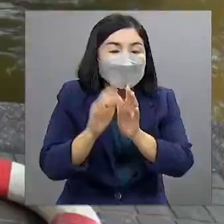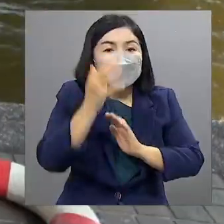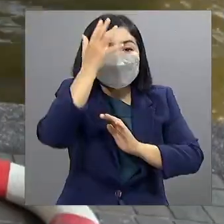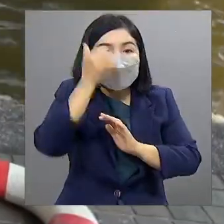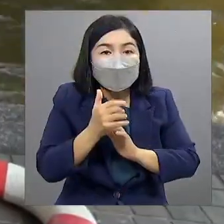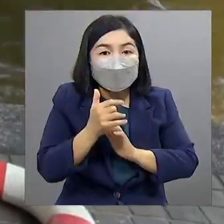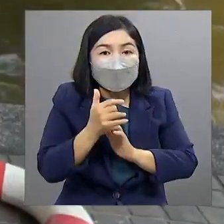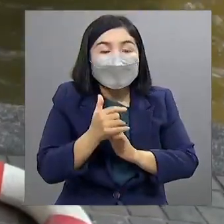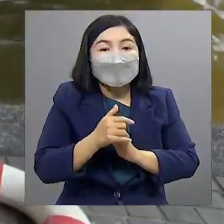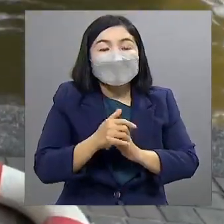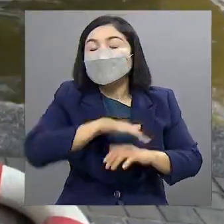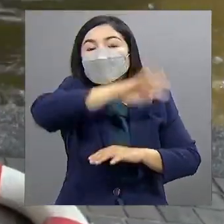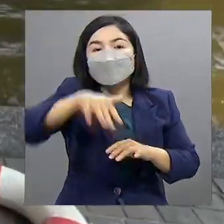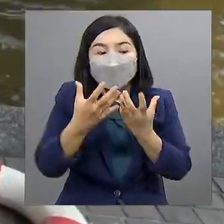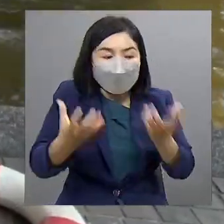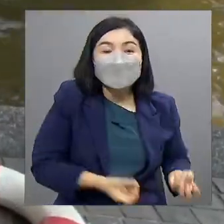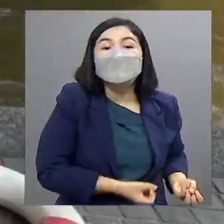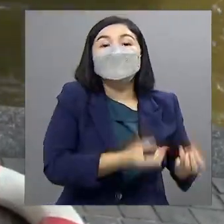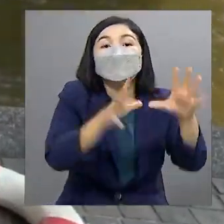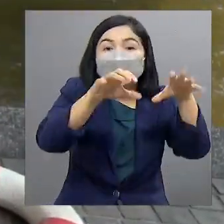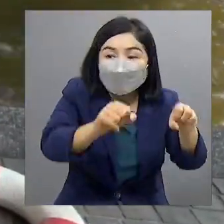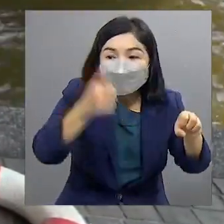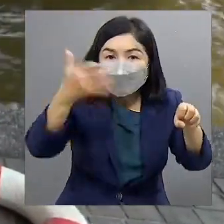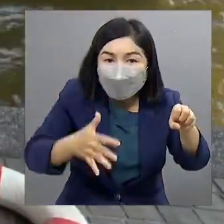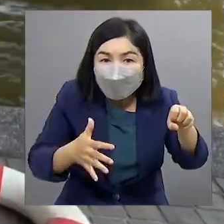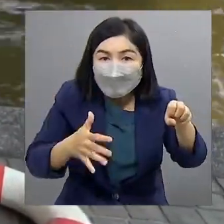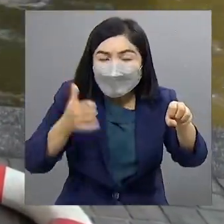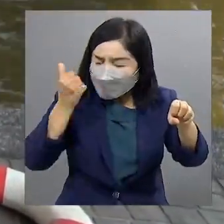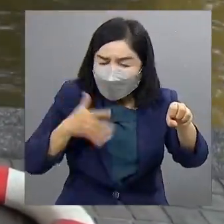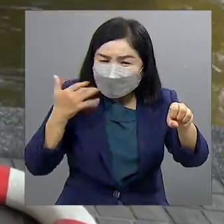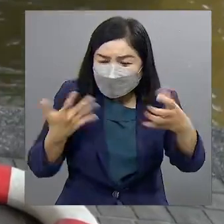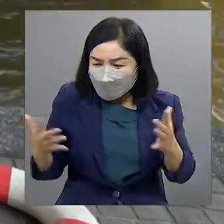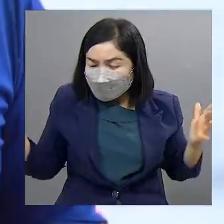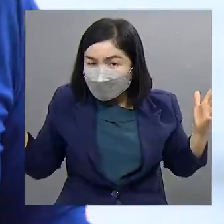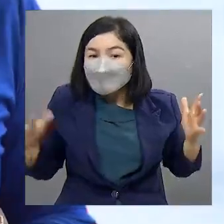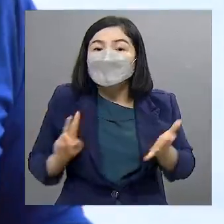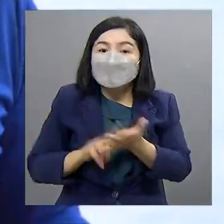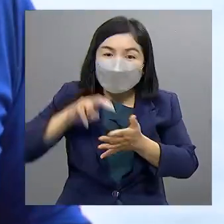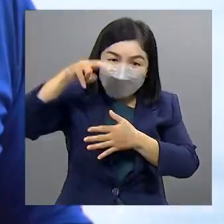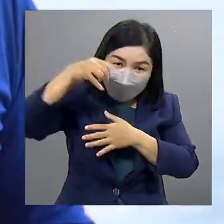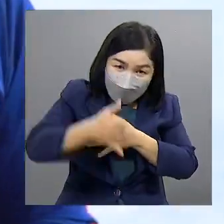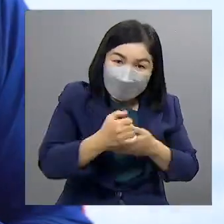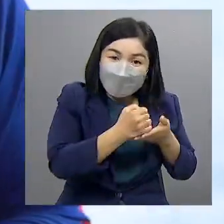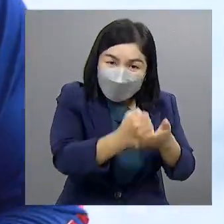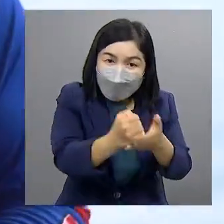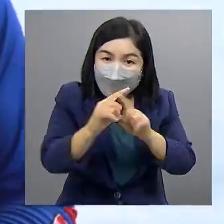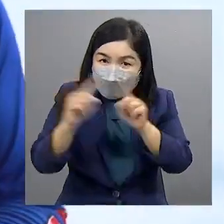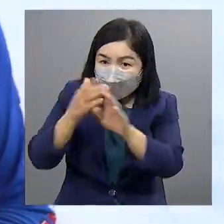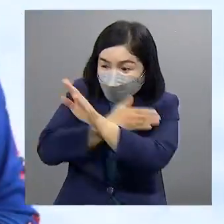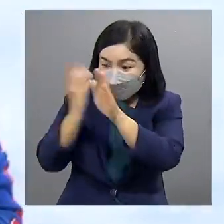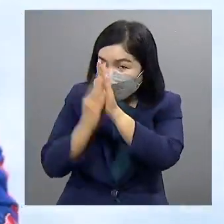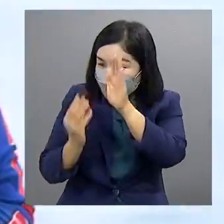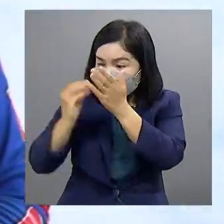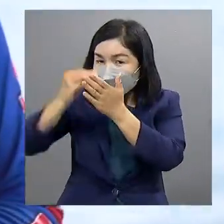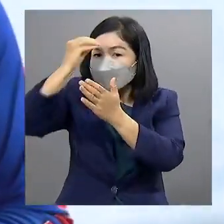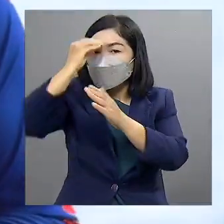งหมดถ้าไม่ได้เขาถึงจะโดดลงไปช่วยแต่เขาต้องเรียนและอบรมมาการว่ายน้ำเขาต้องประเมินตัวเอง